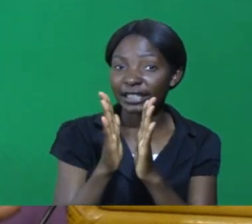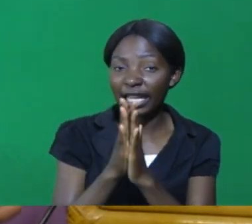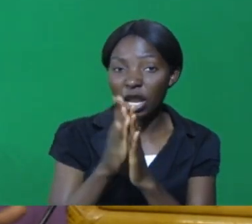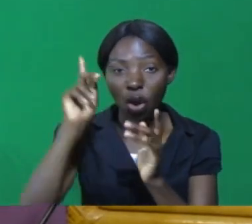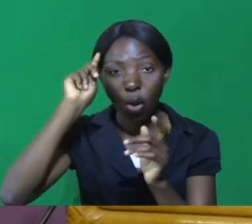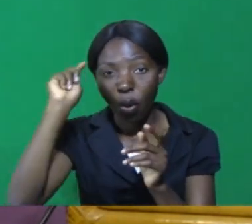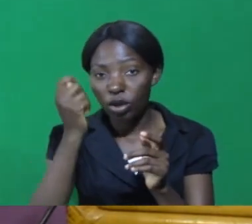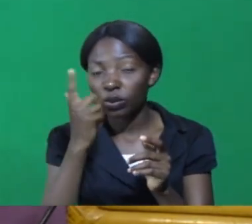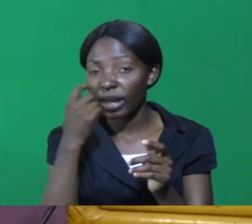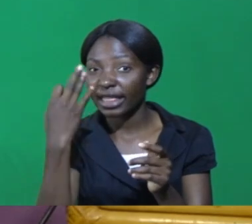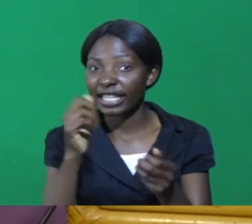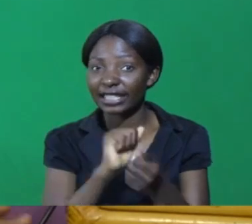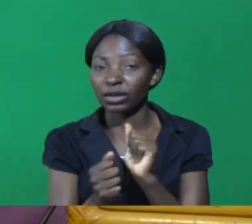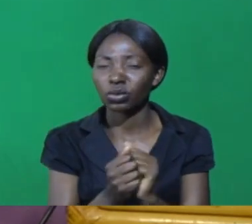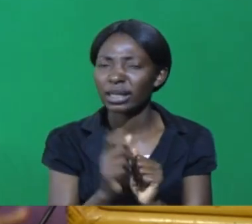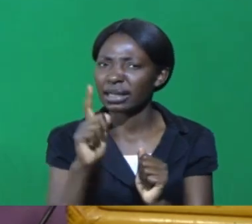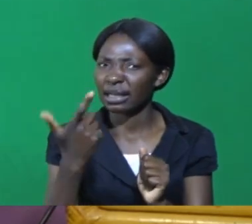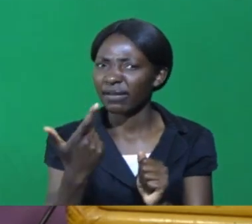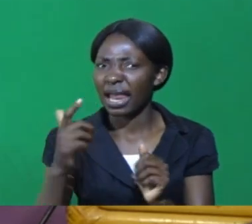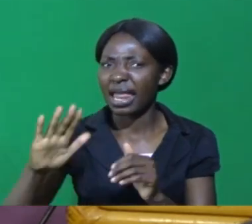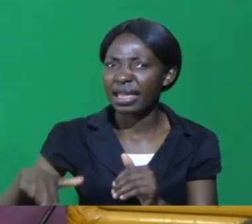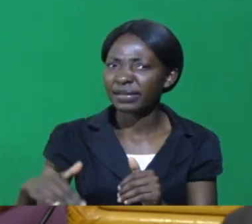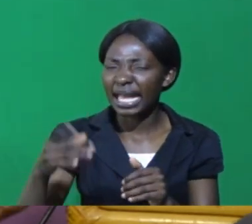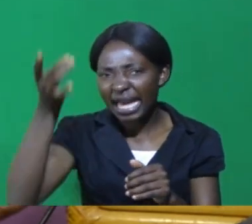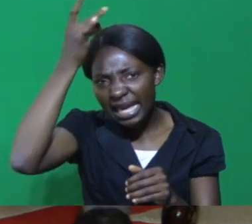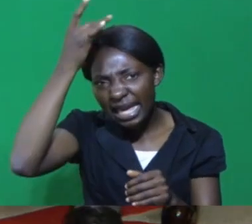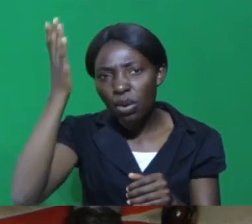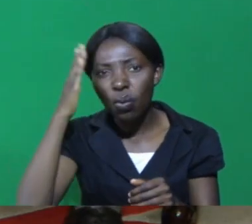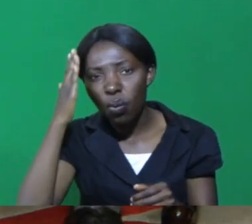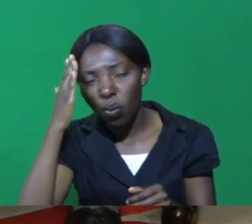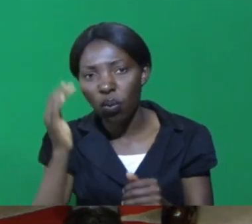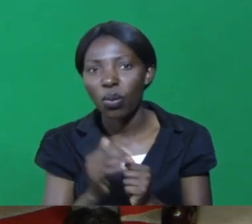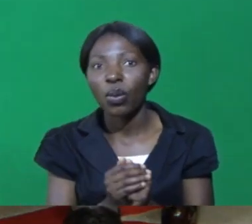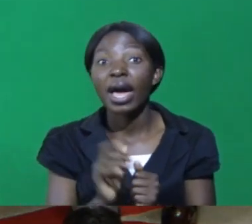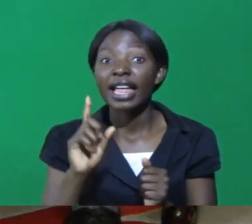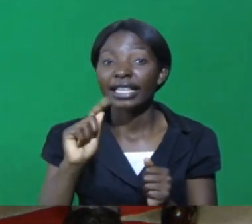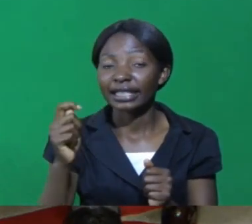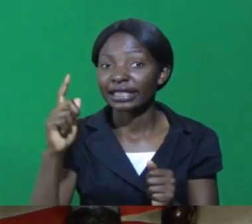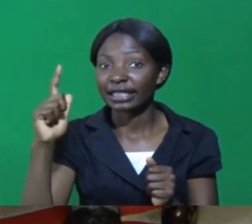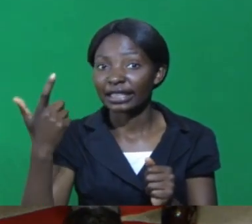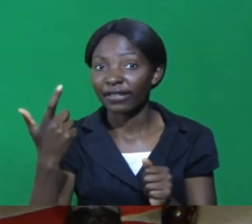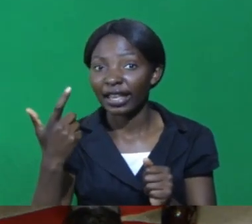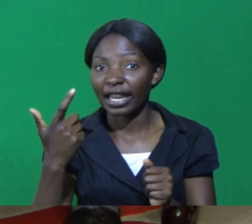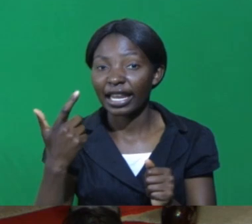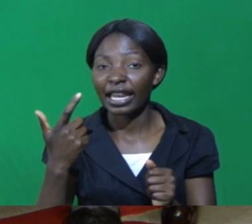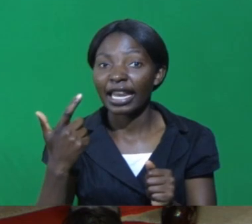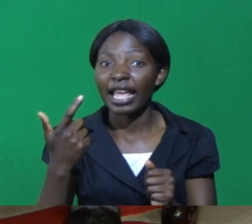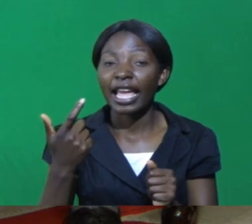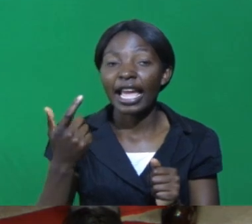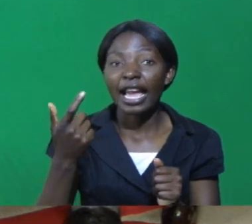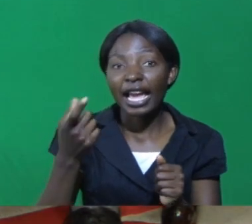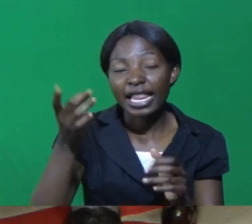pakaparadzwa 3, 7 dzakasara idzi ndedzipi? Madzimambo apaya. Madzimambo akasara 10 pakaparara Roman